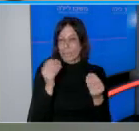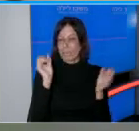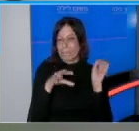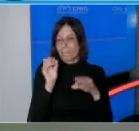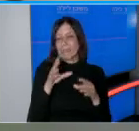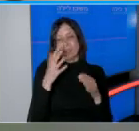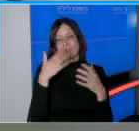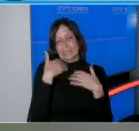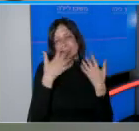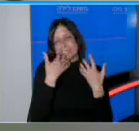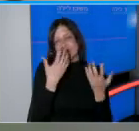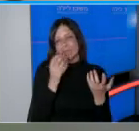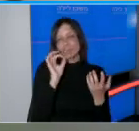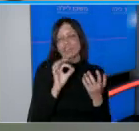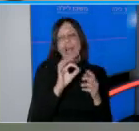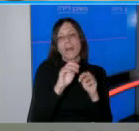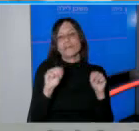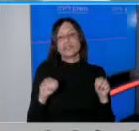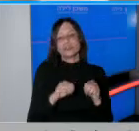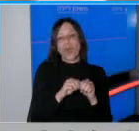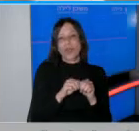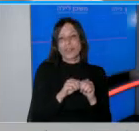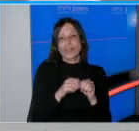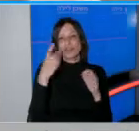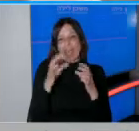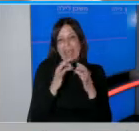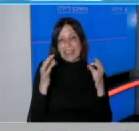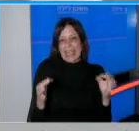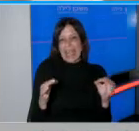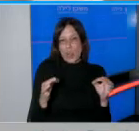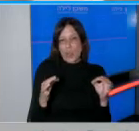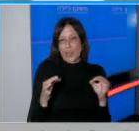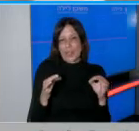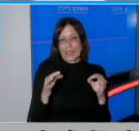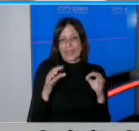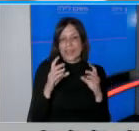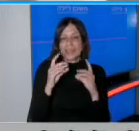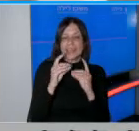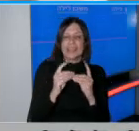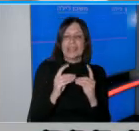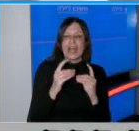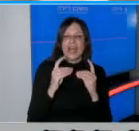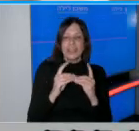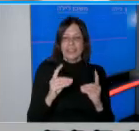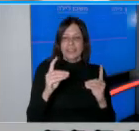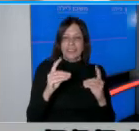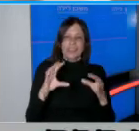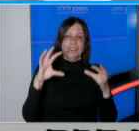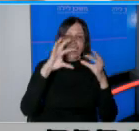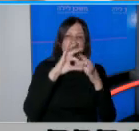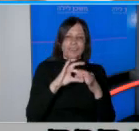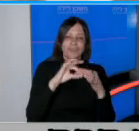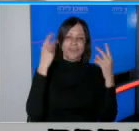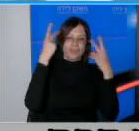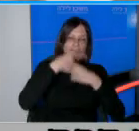מספר בדיוק את הסיפור הזה של המשפחות שהתחילו דרך איזשהו חיבור מאוד מאוד